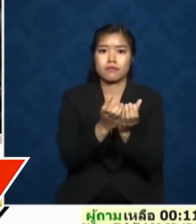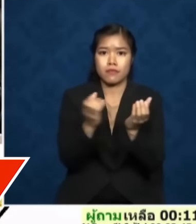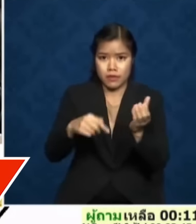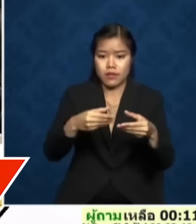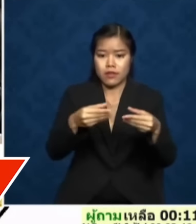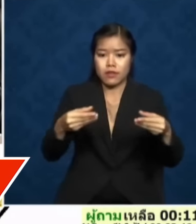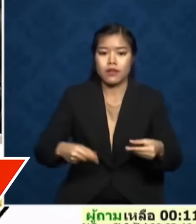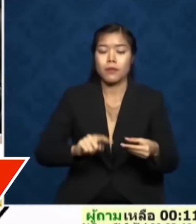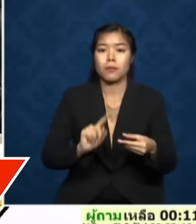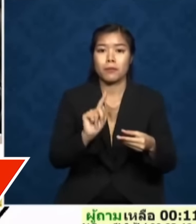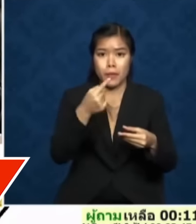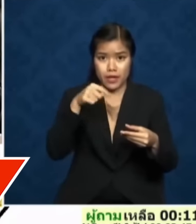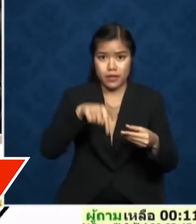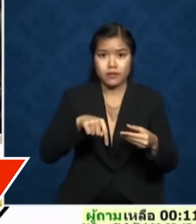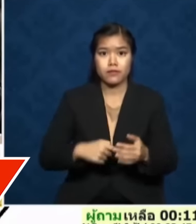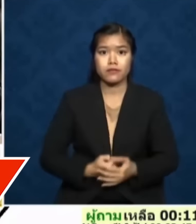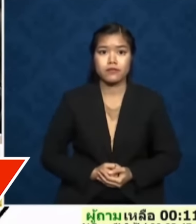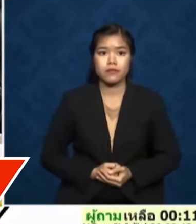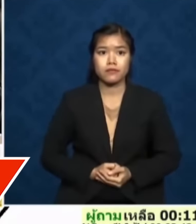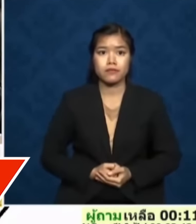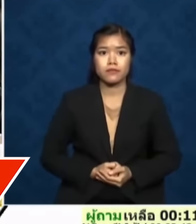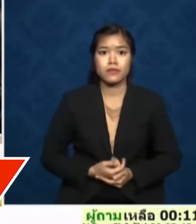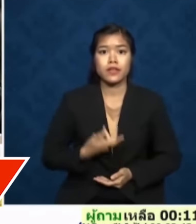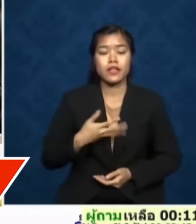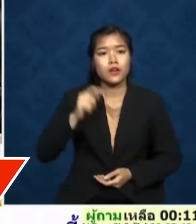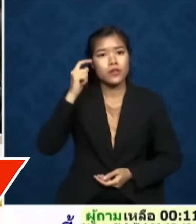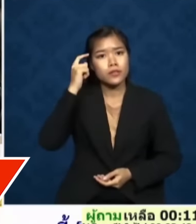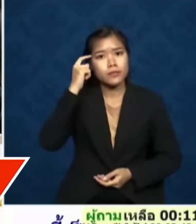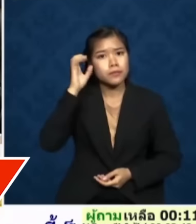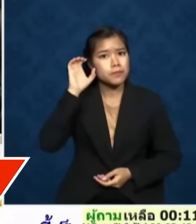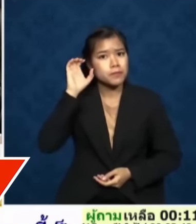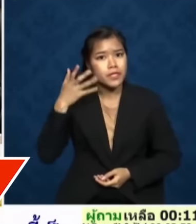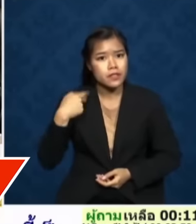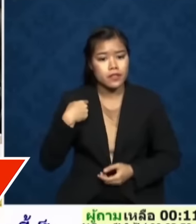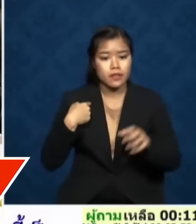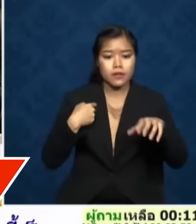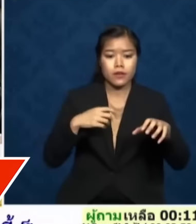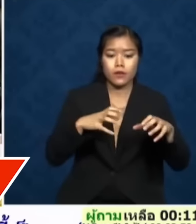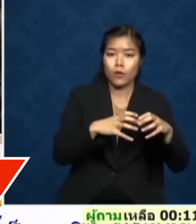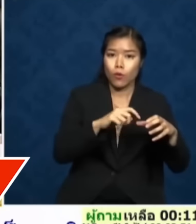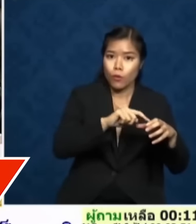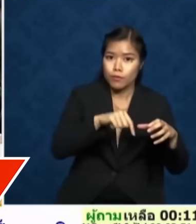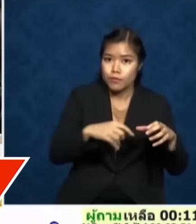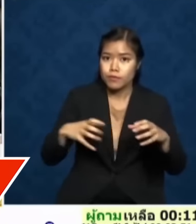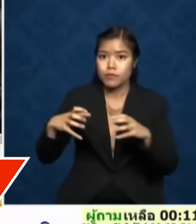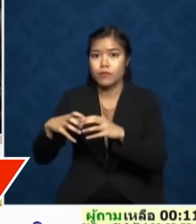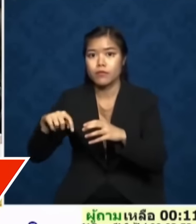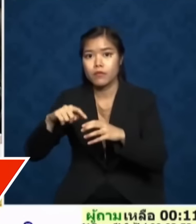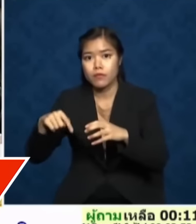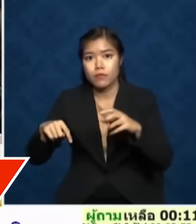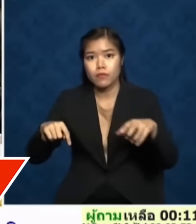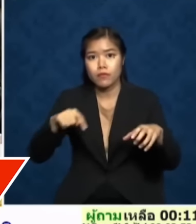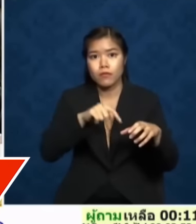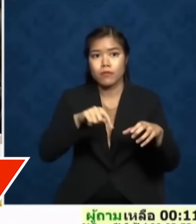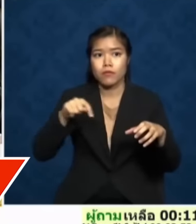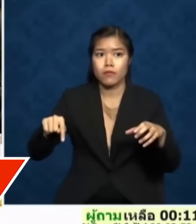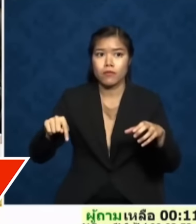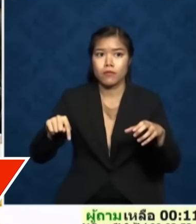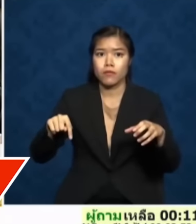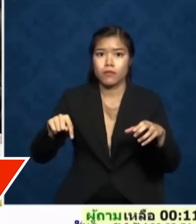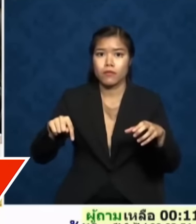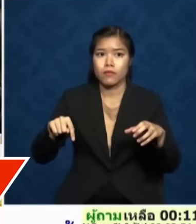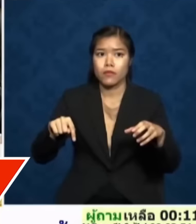ชื่อนะครับว่าจะมีความคิดเห็นฝ่ายใดฝ่ายหนึ่งที่ไปอยู่ในรัฐธรรมนูญฉบับใ